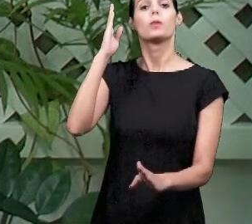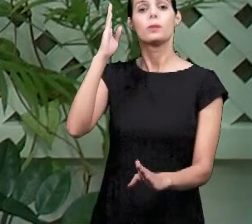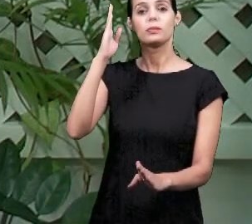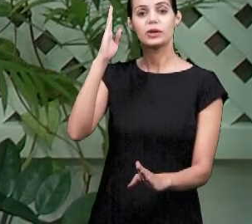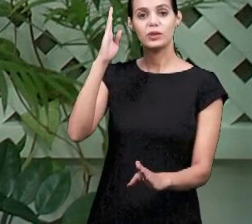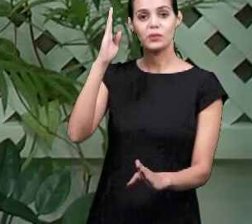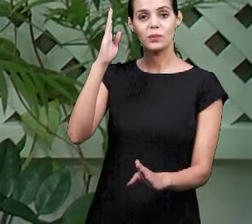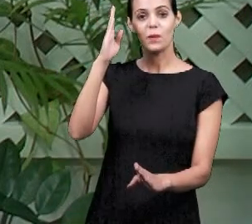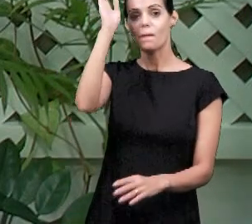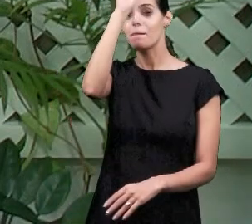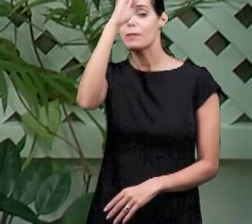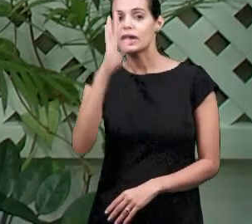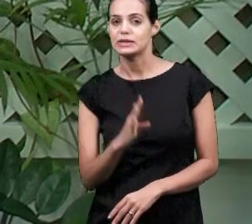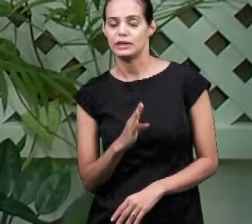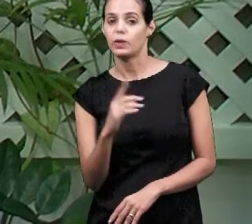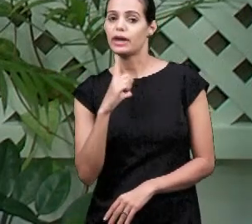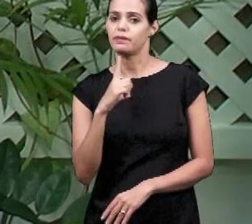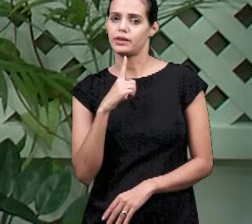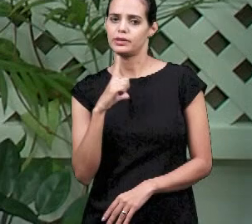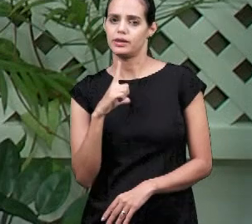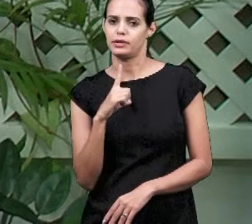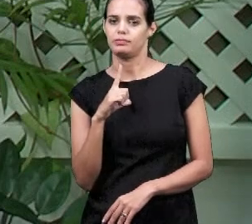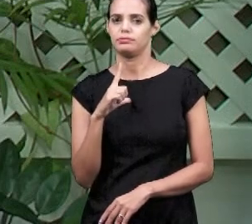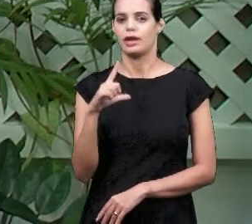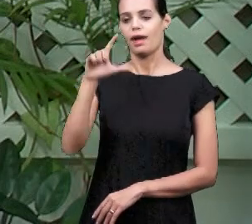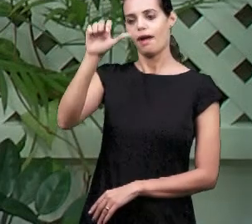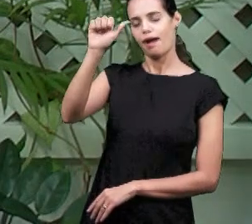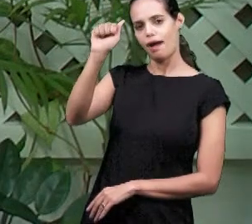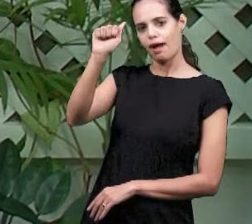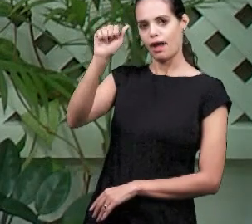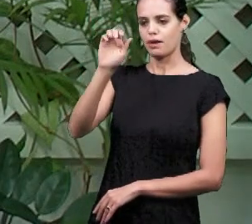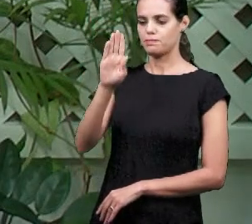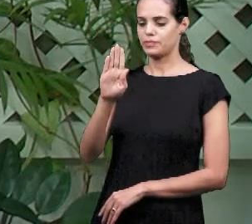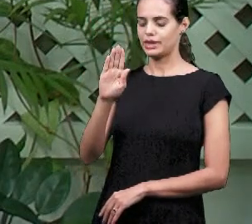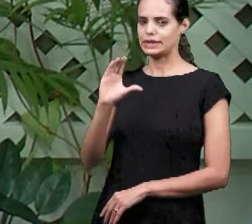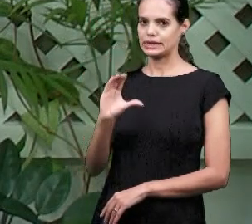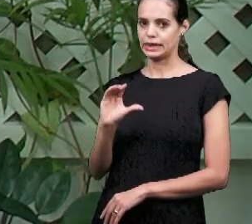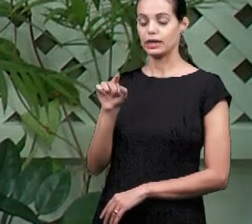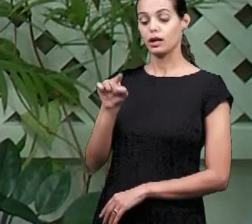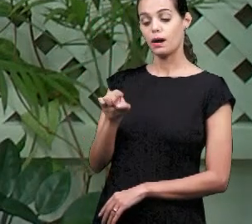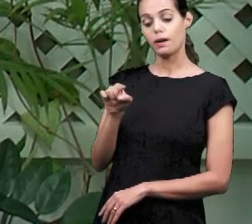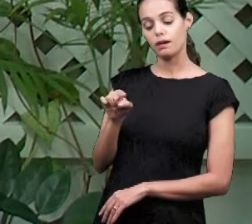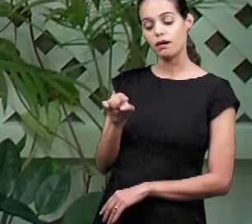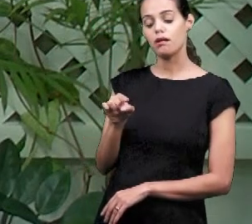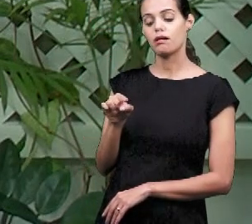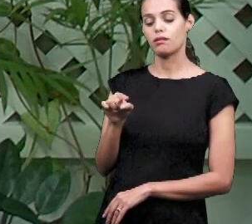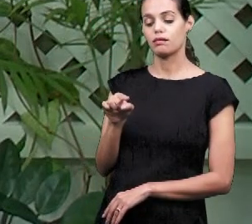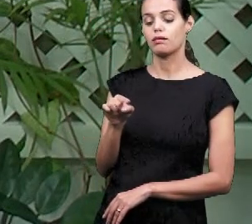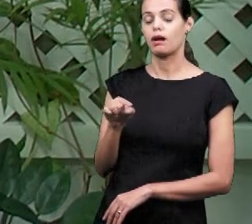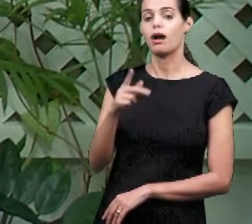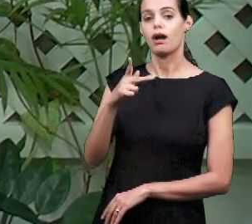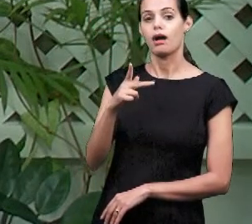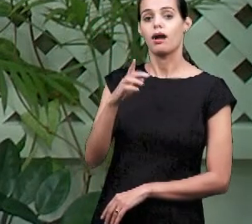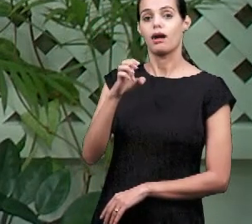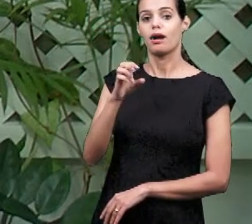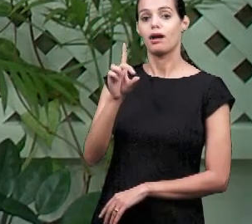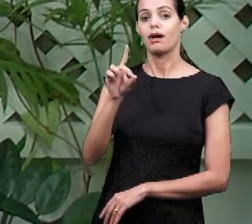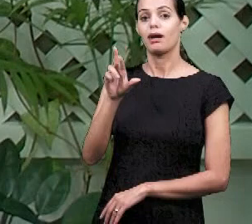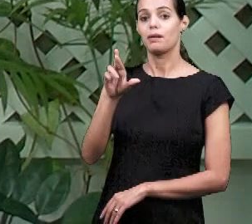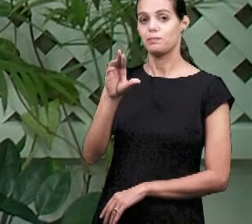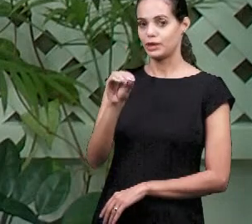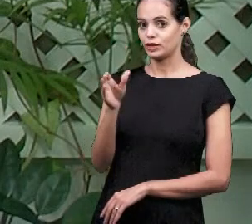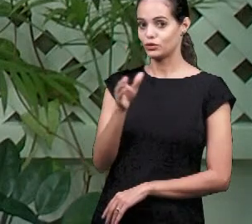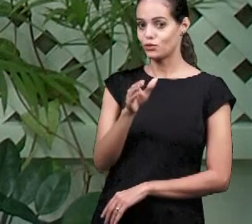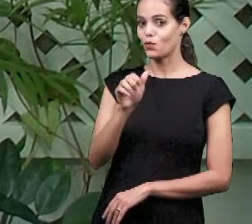culturels. Mais toutes les personnes, indépendamment du niveau culturel qu'elles ont, toutes les personnes peuvent répondre.